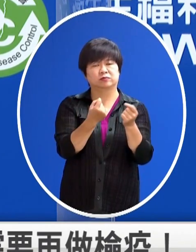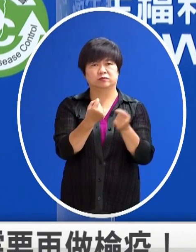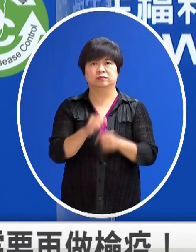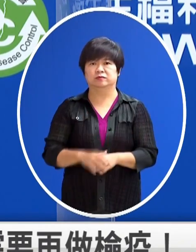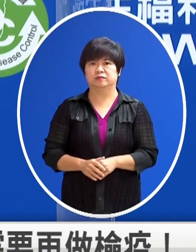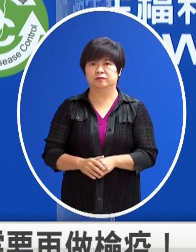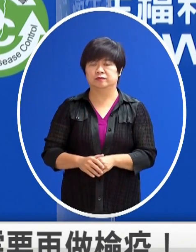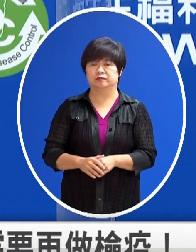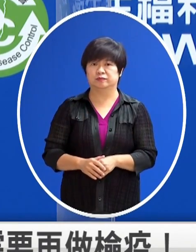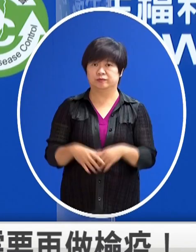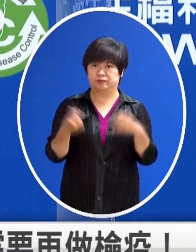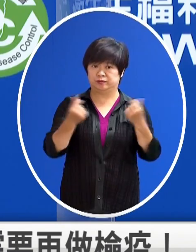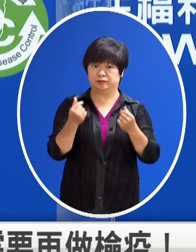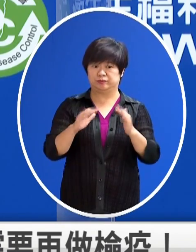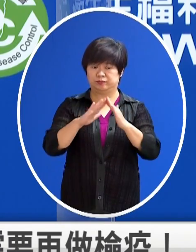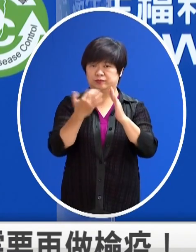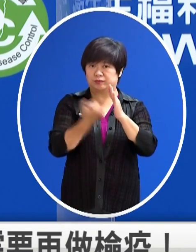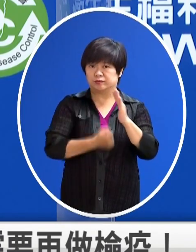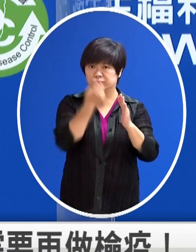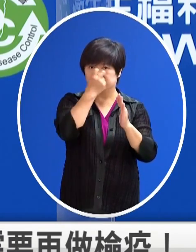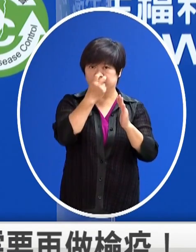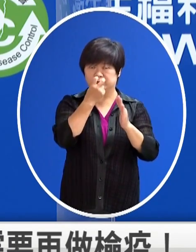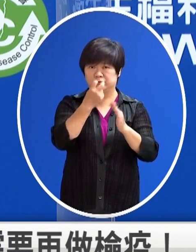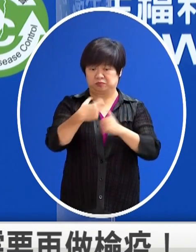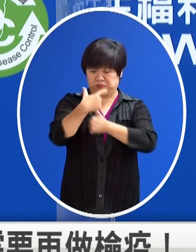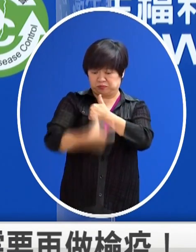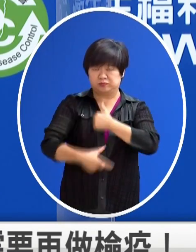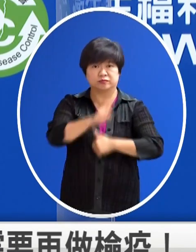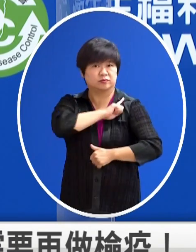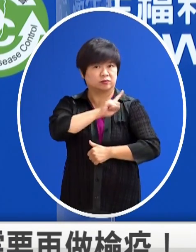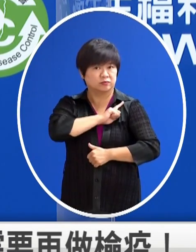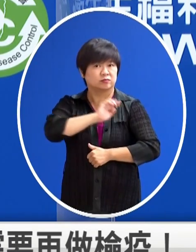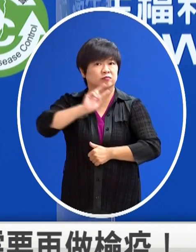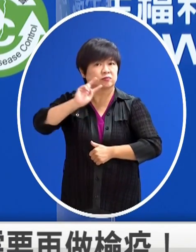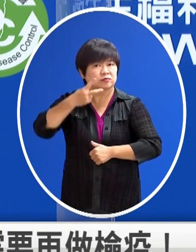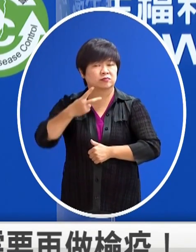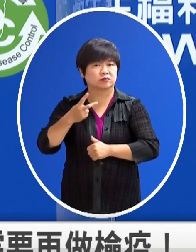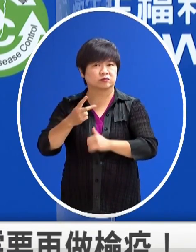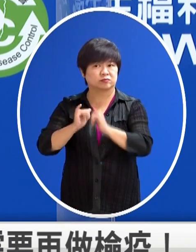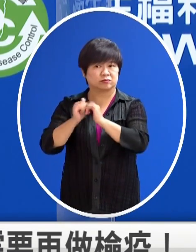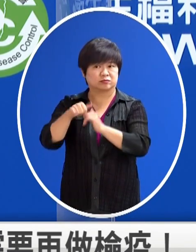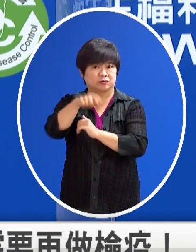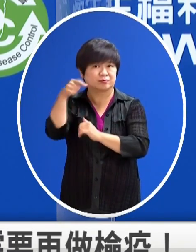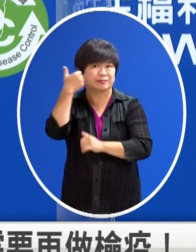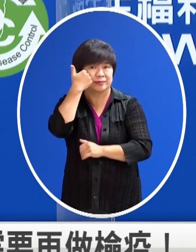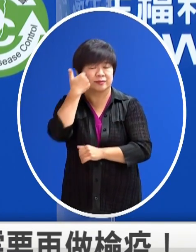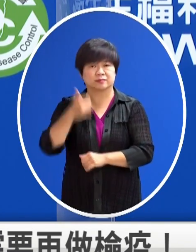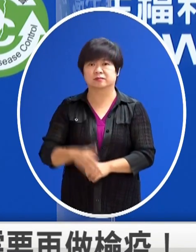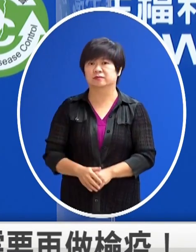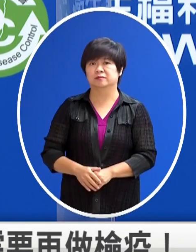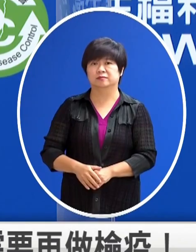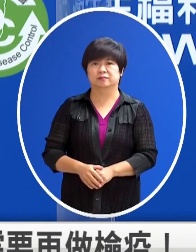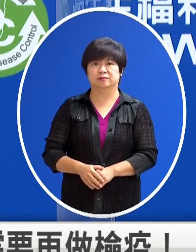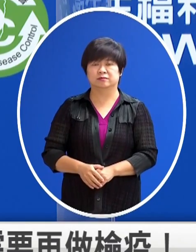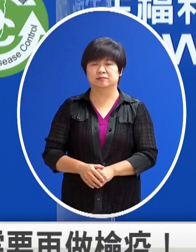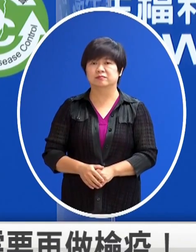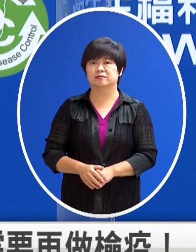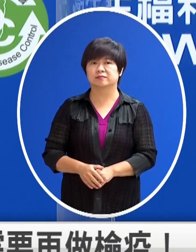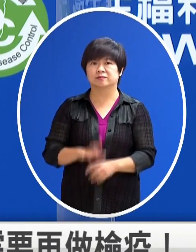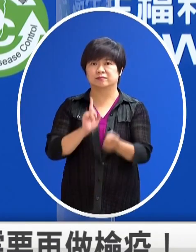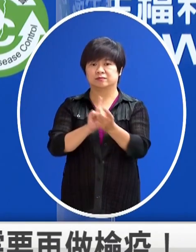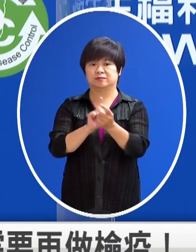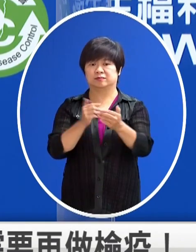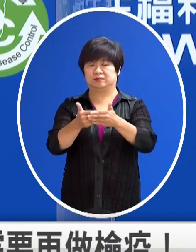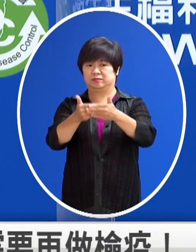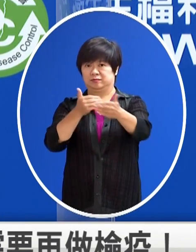家检疫，不管是居家检疫的本人或居家检疫的民众，他的一个对于这样的隔离